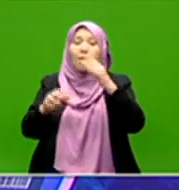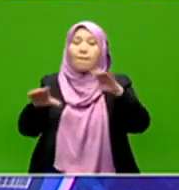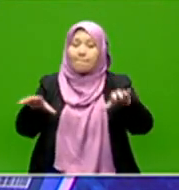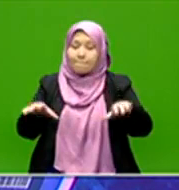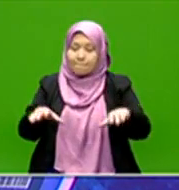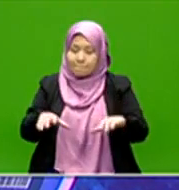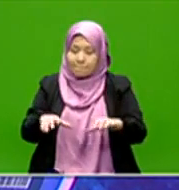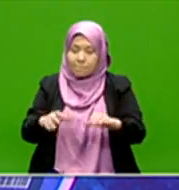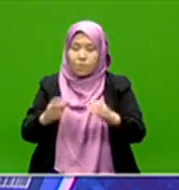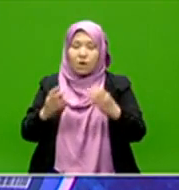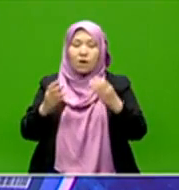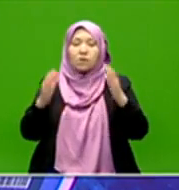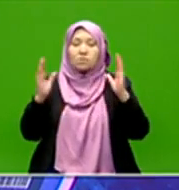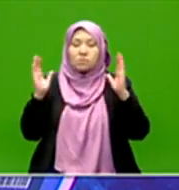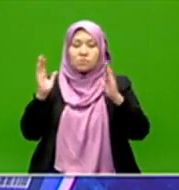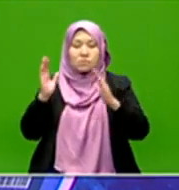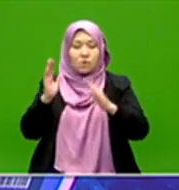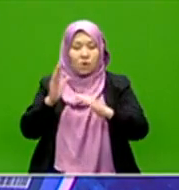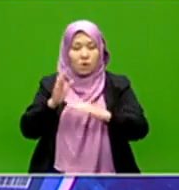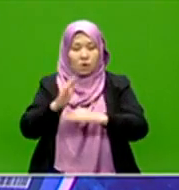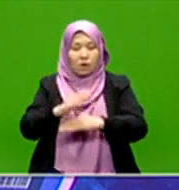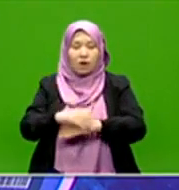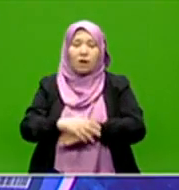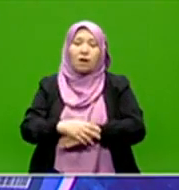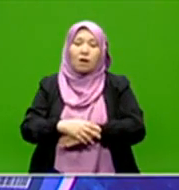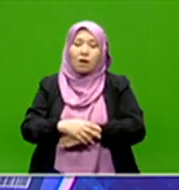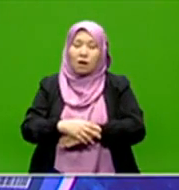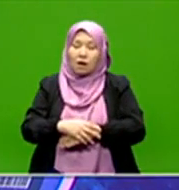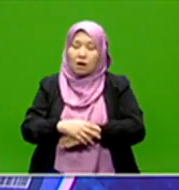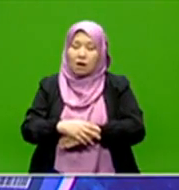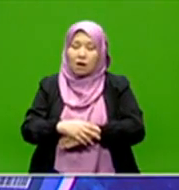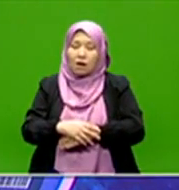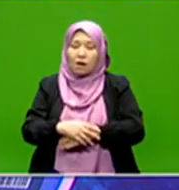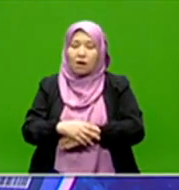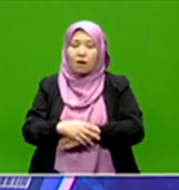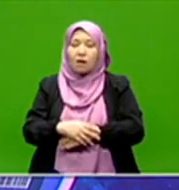qaimina war ruk'is